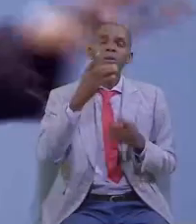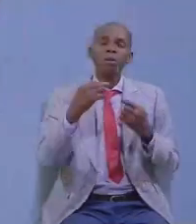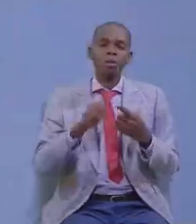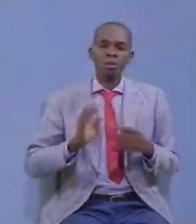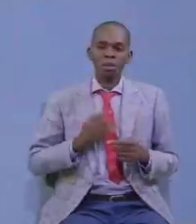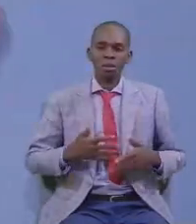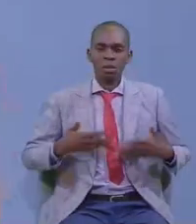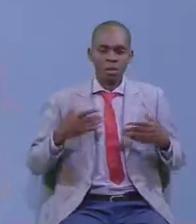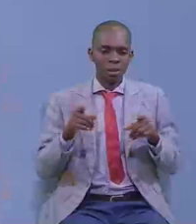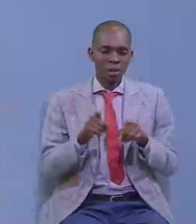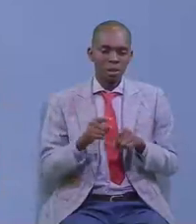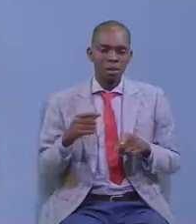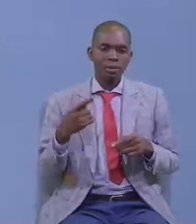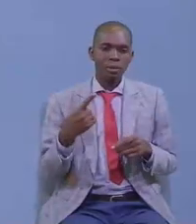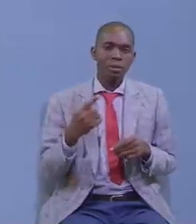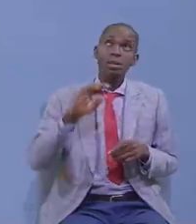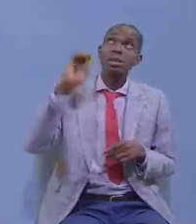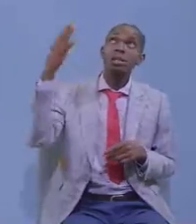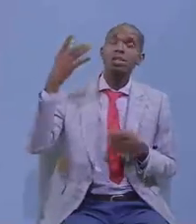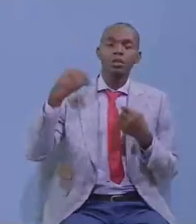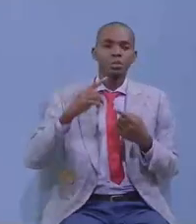Comme la grâce vient dans nos vies,